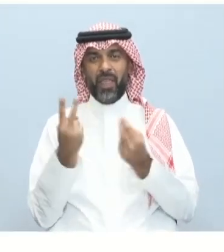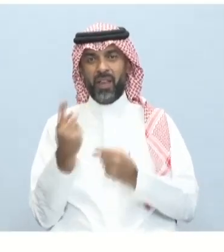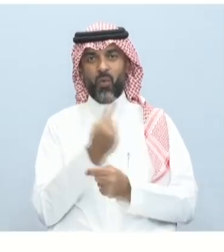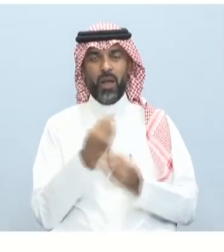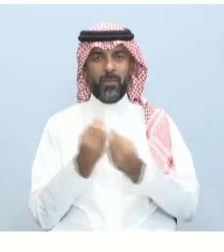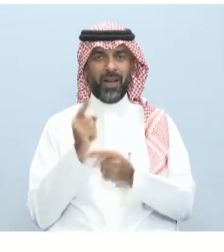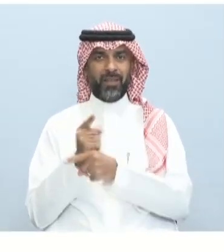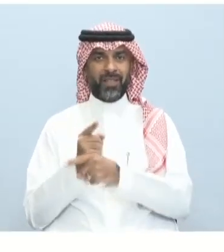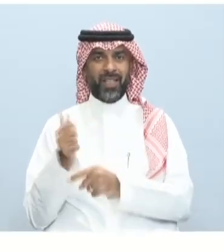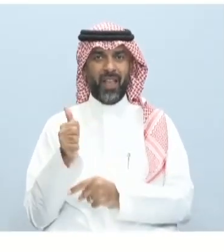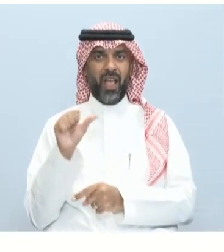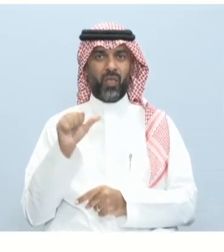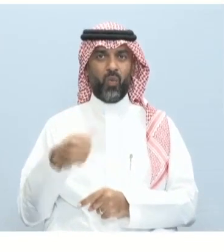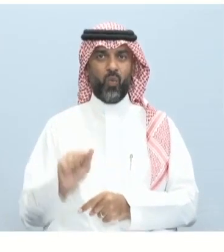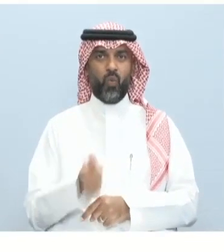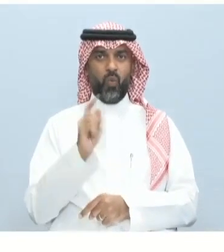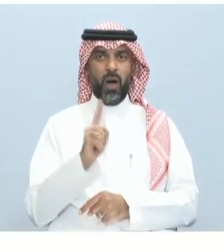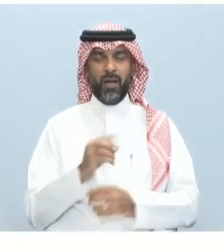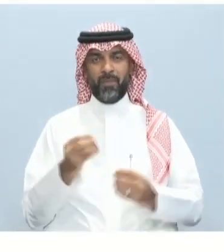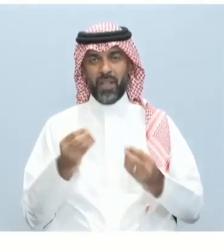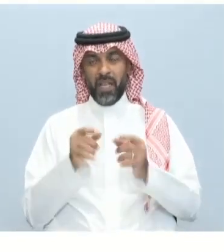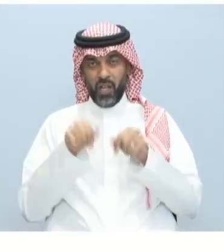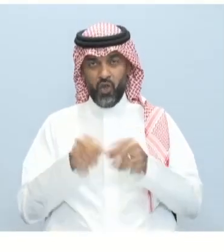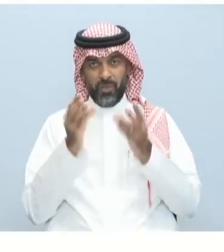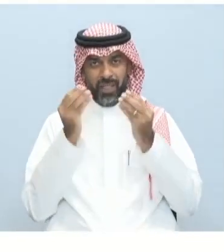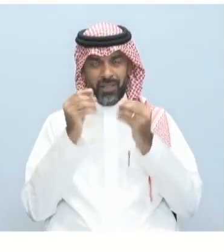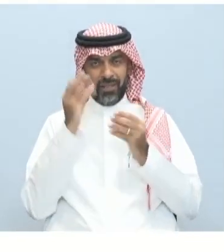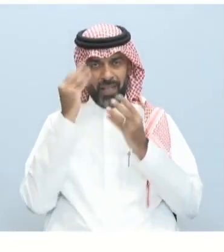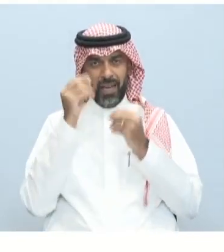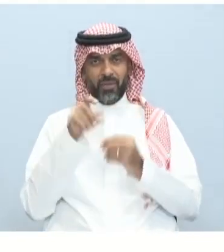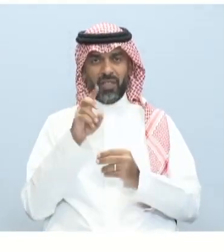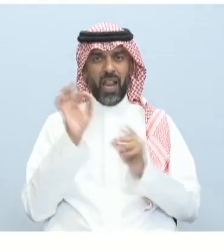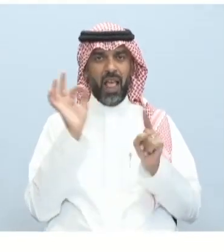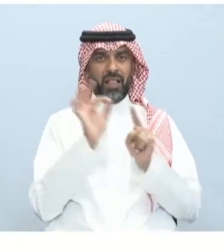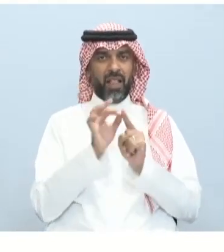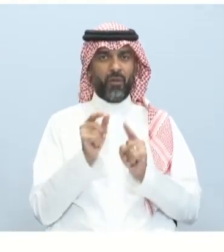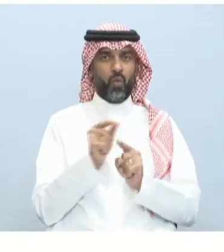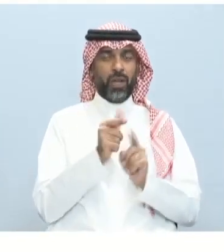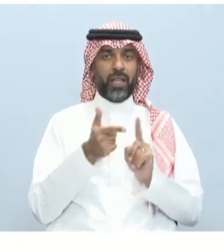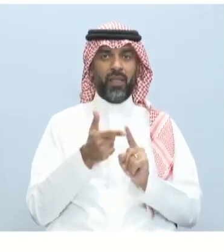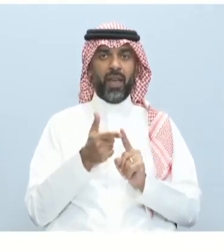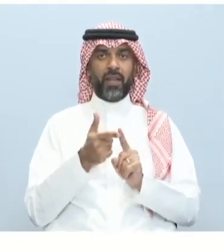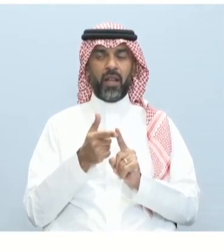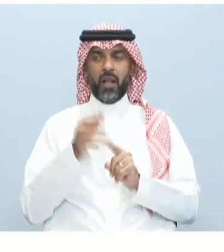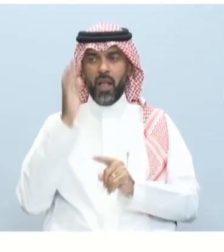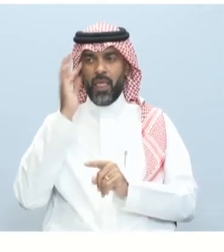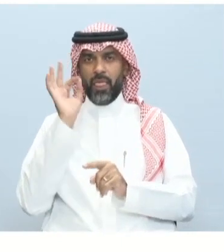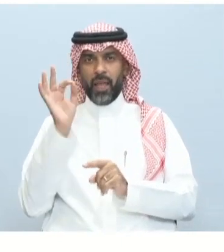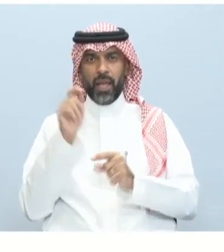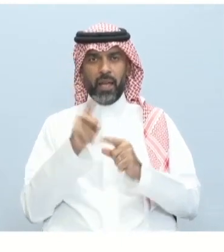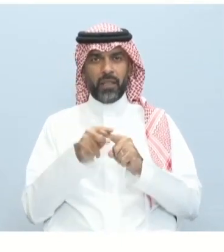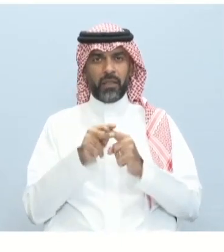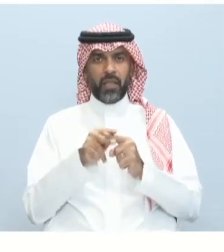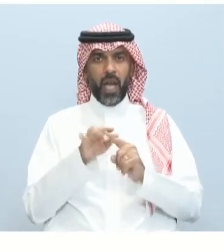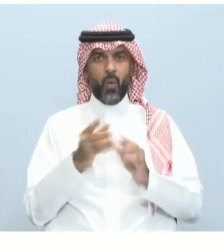الأستاذة أضواء المضحي. سنتعرف في درسنا اليوم على أهداف الوحدة الثانية، دور الذكاء الاصطناعي والبيانات في